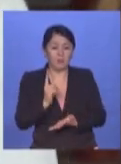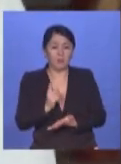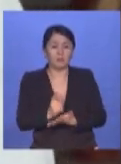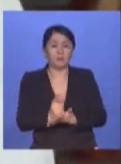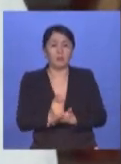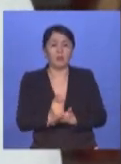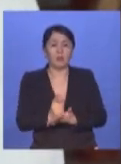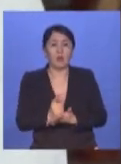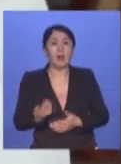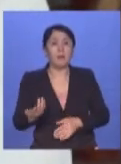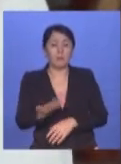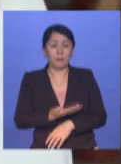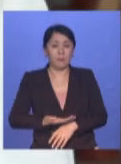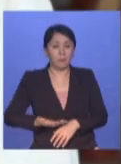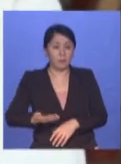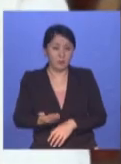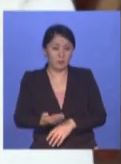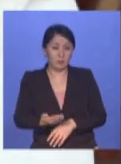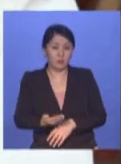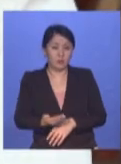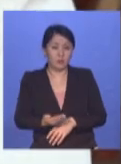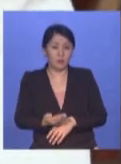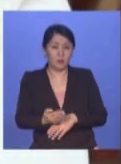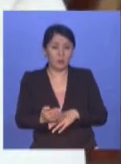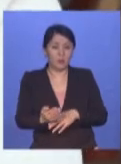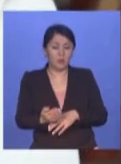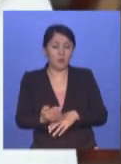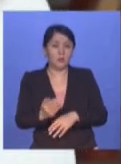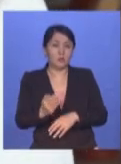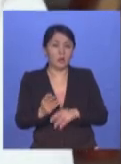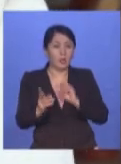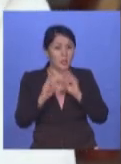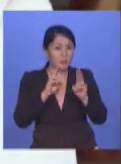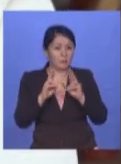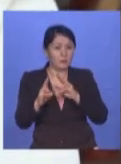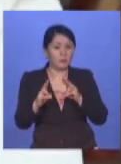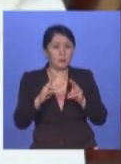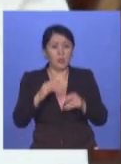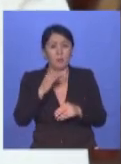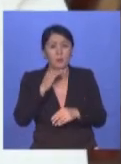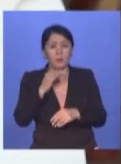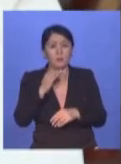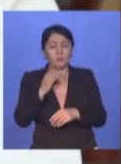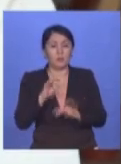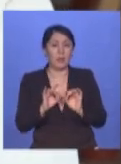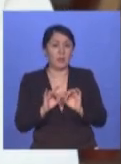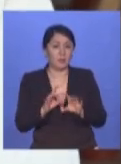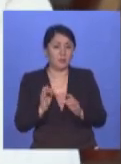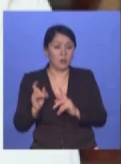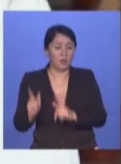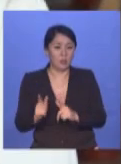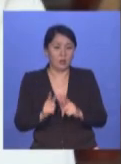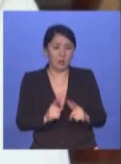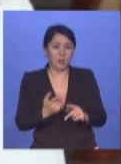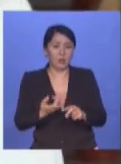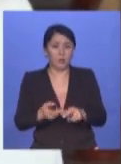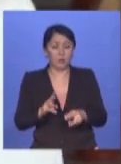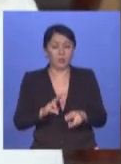тұрғыда біздің бүгінгі спикерлеріміз, олар көп нәрсені айтуға дайын,